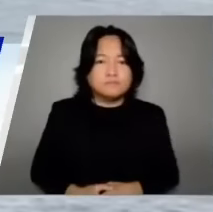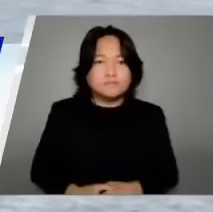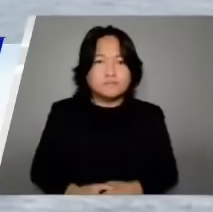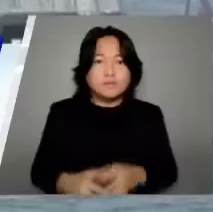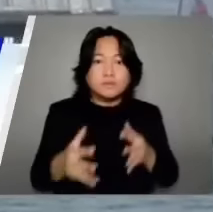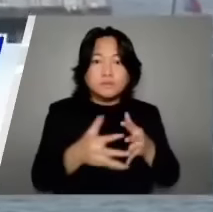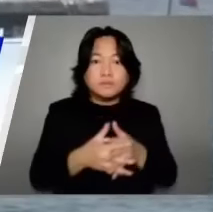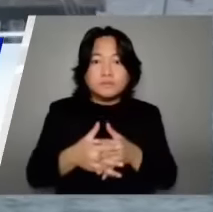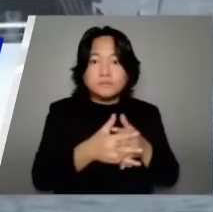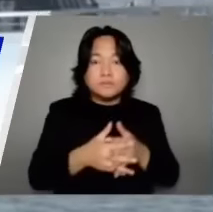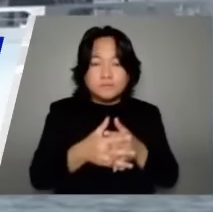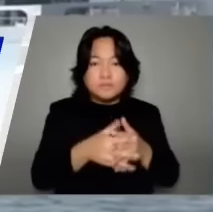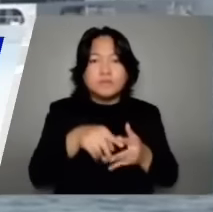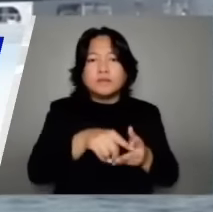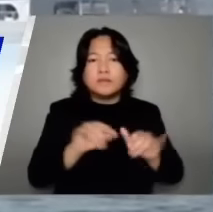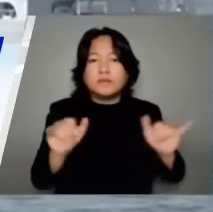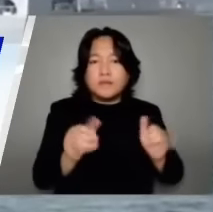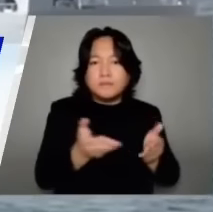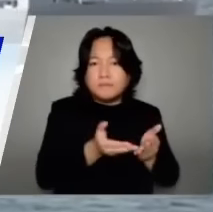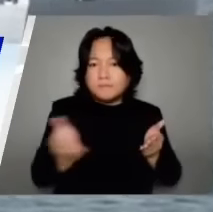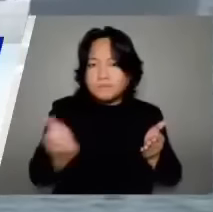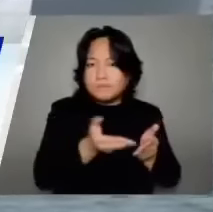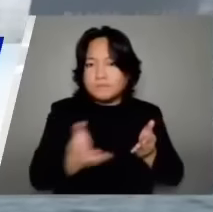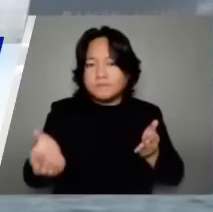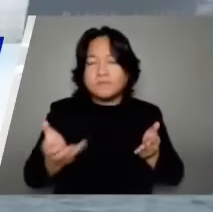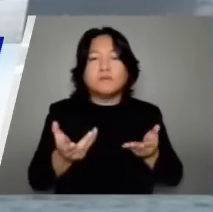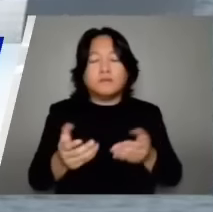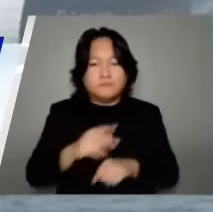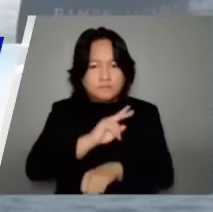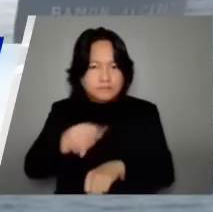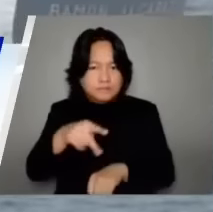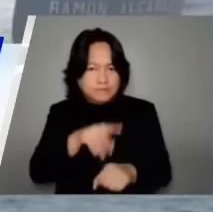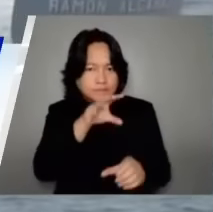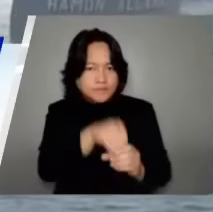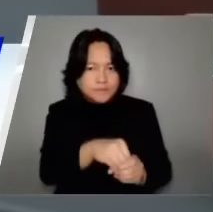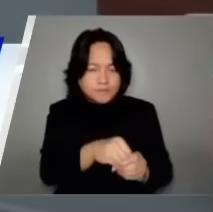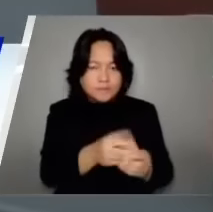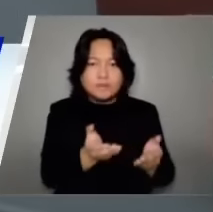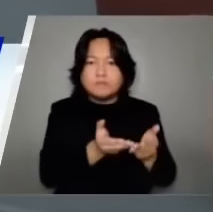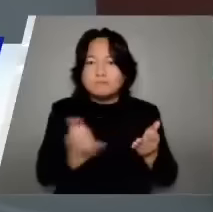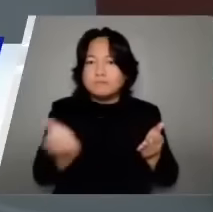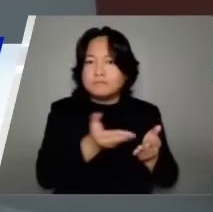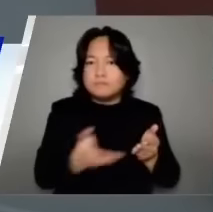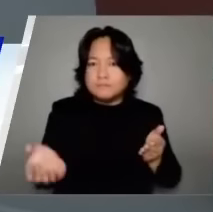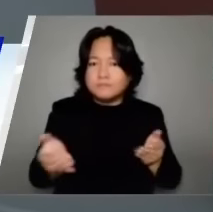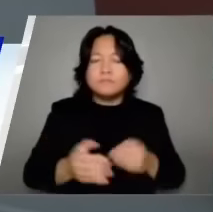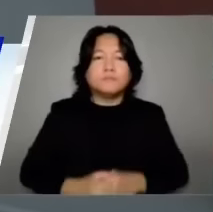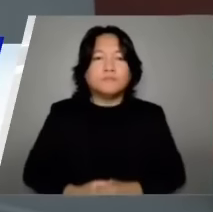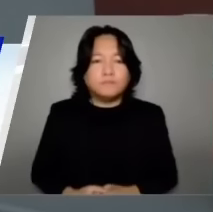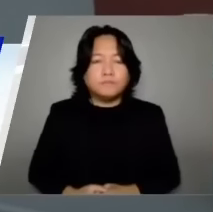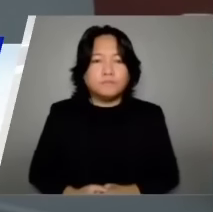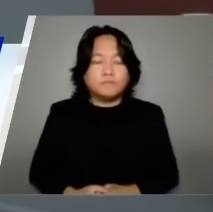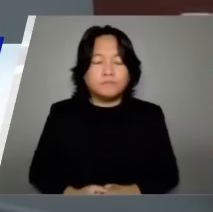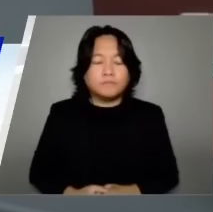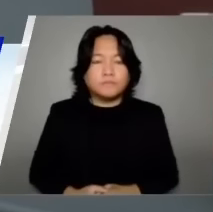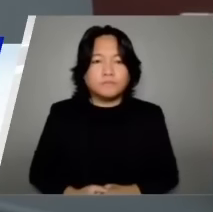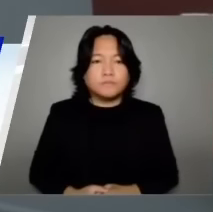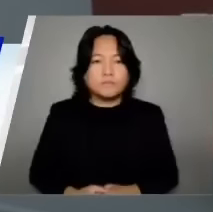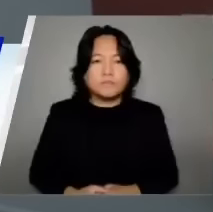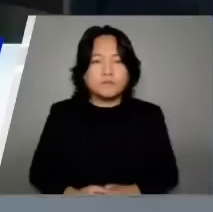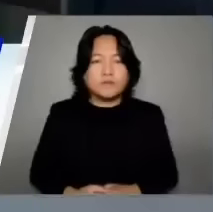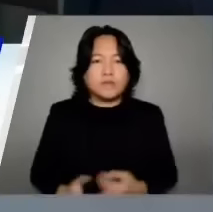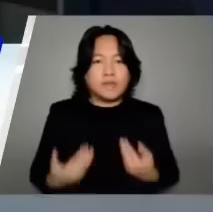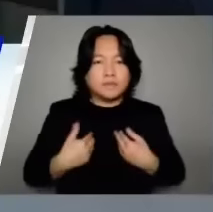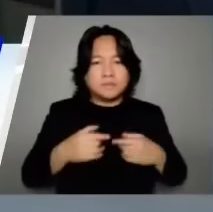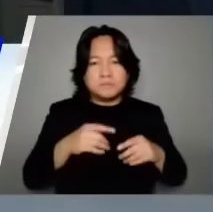ng Amerika at ang patrol vessel ng Pilipinas na BRP Ramon Alcaraz. At ang landing dock ship na BRP Davao